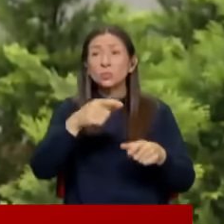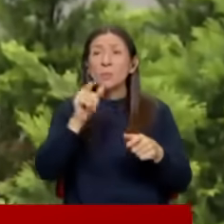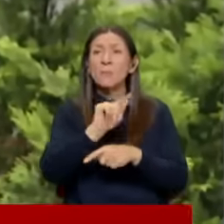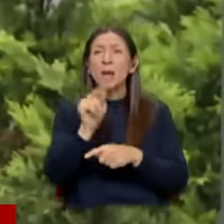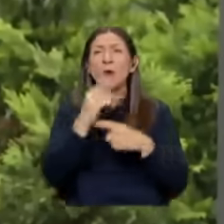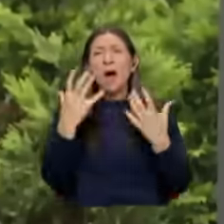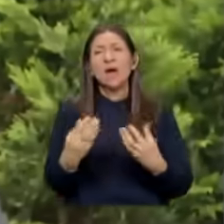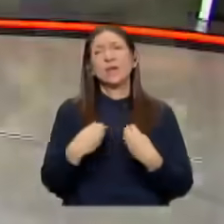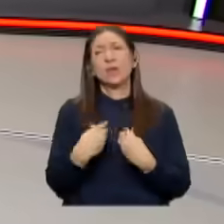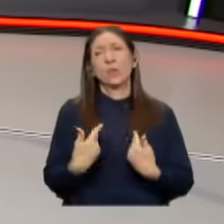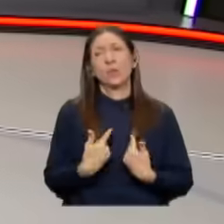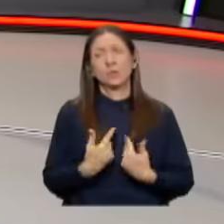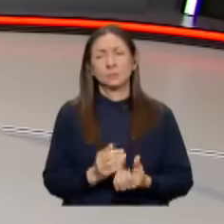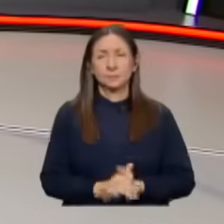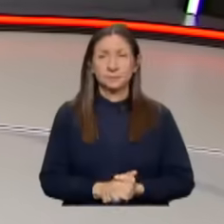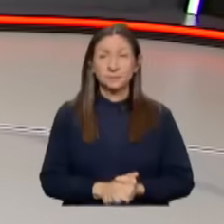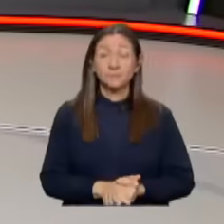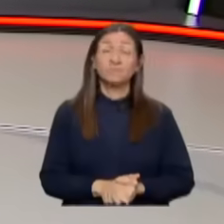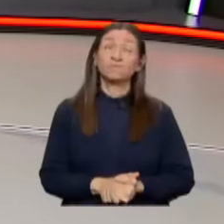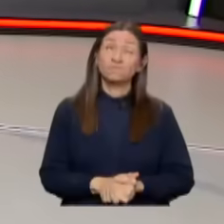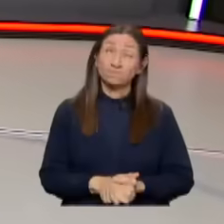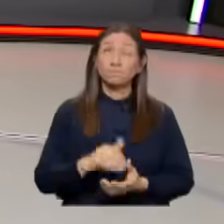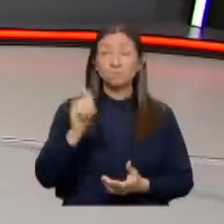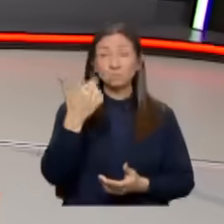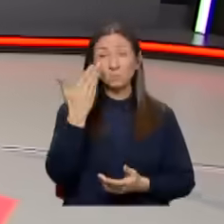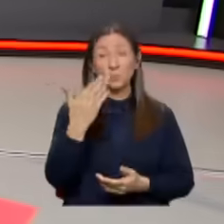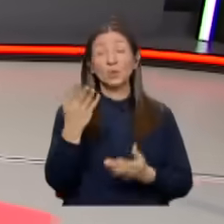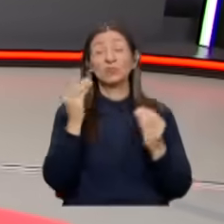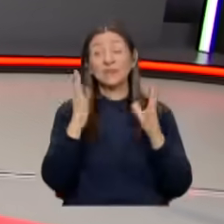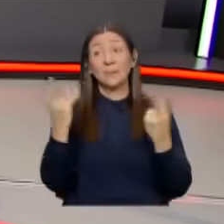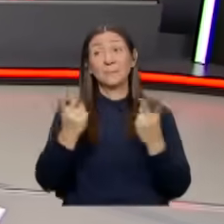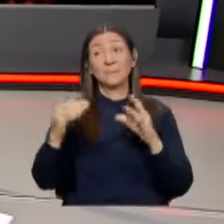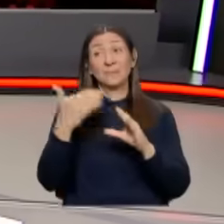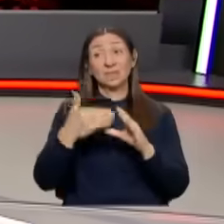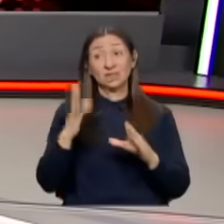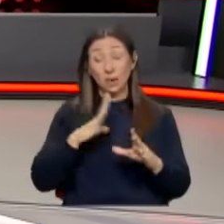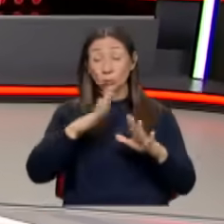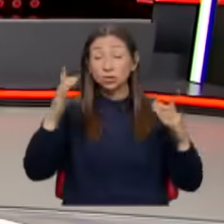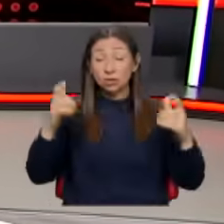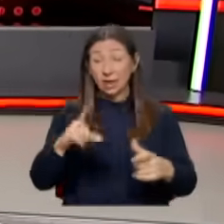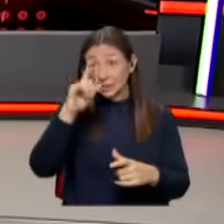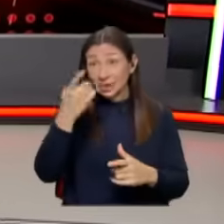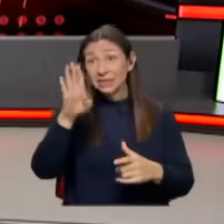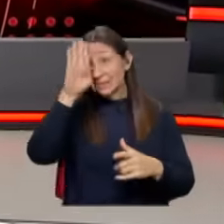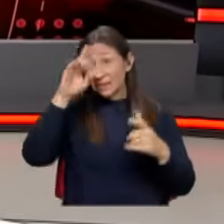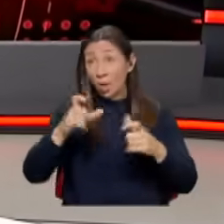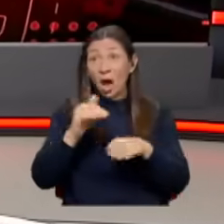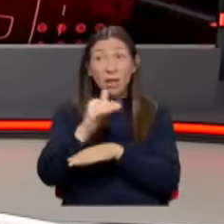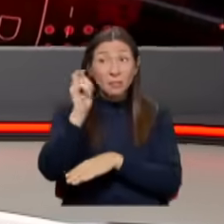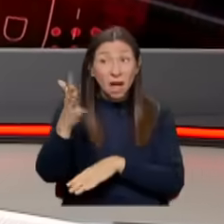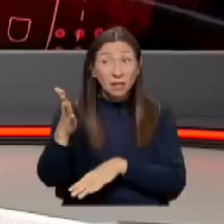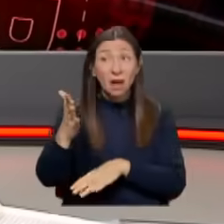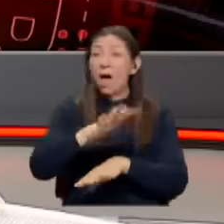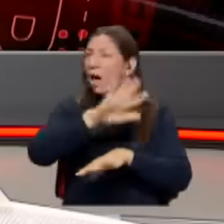memurlar çekiyor. Şimdi elbette yine kıymetli izleyicilerimizden pek çok mesaj var. Sadece büyük şehirlerde mi, sadece İstanbul'da mı hayat